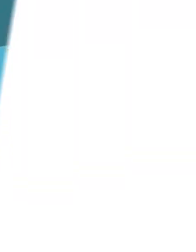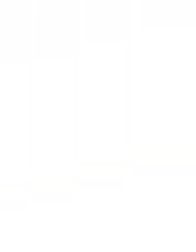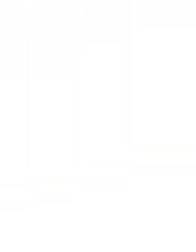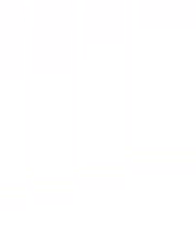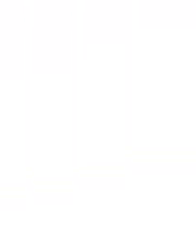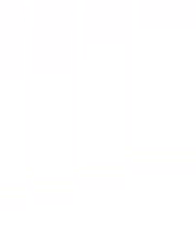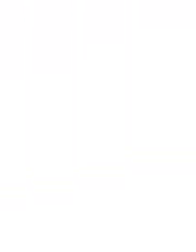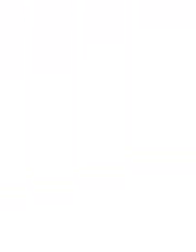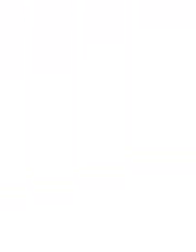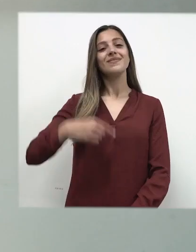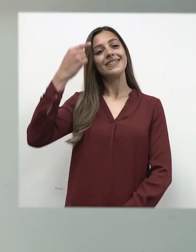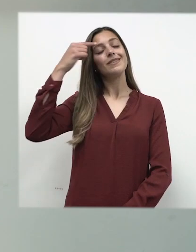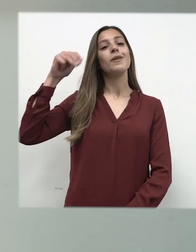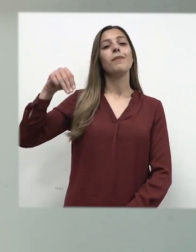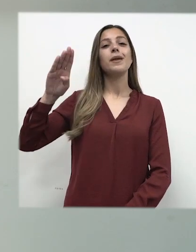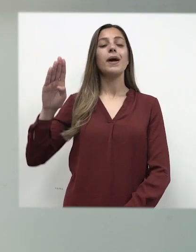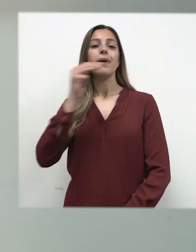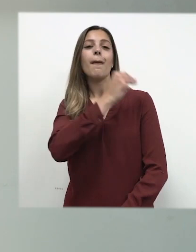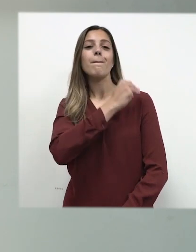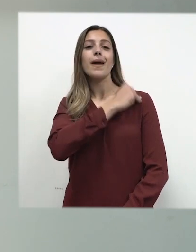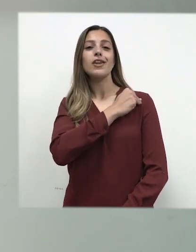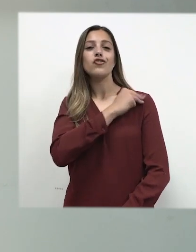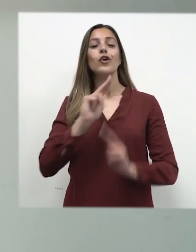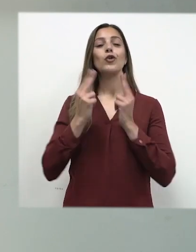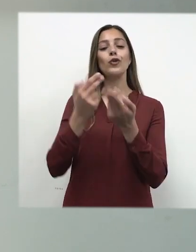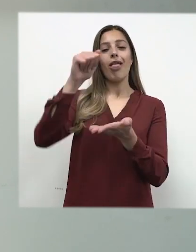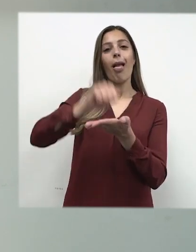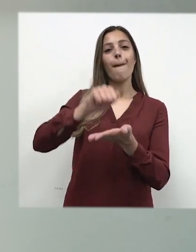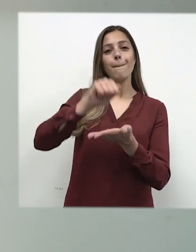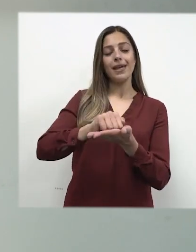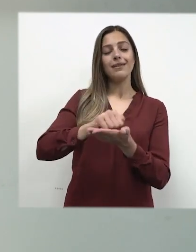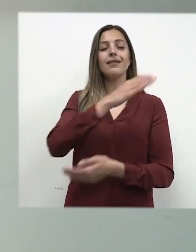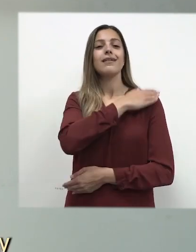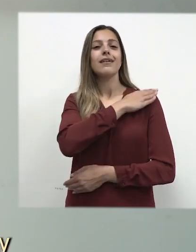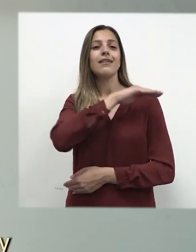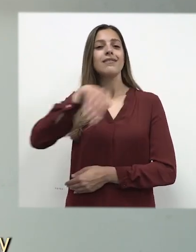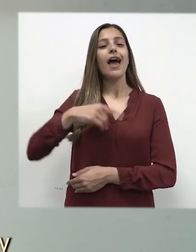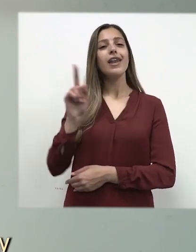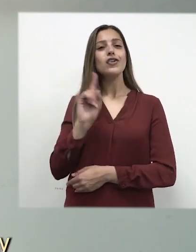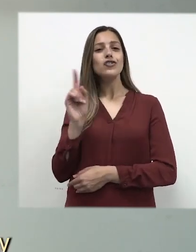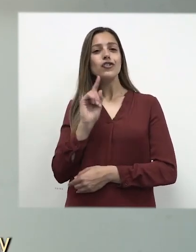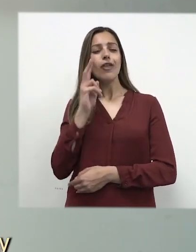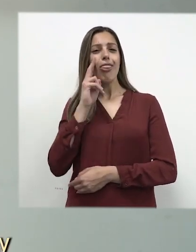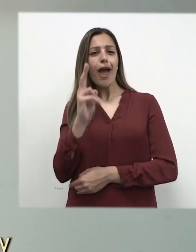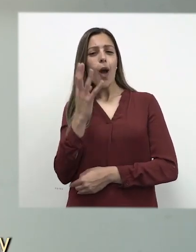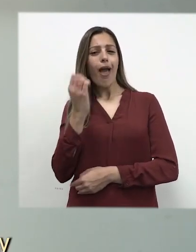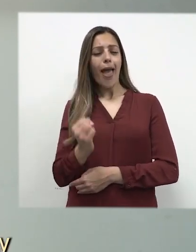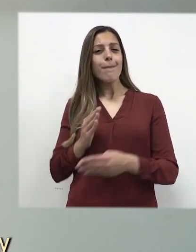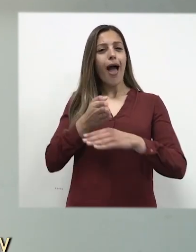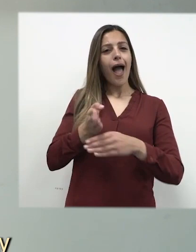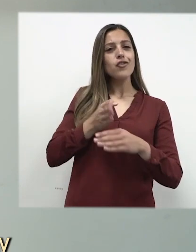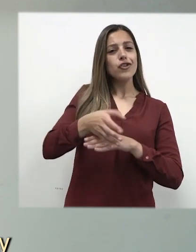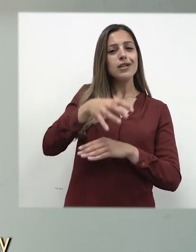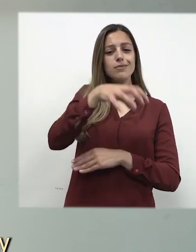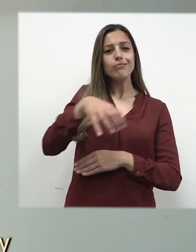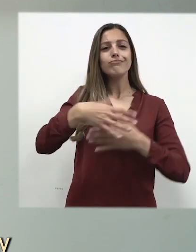to Hi, jim Mary Barbara, Manager ta' Compliance Unit. Ir għal tħanu għan għan rħaw il-ħħisibilita fizika